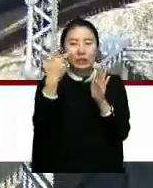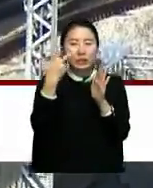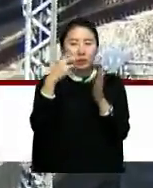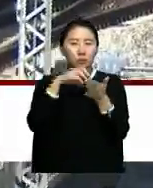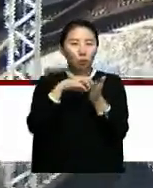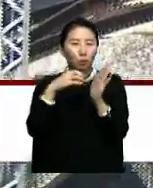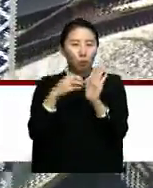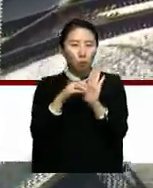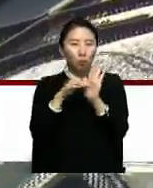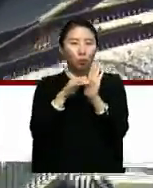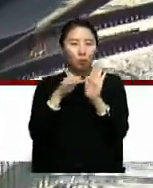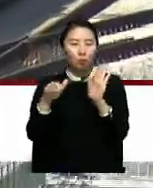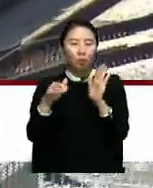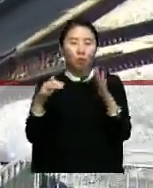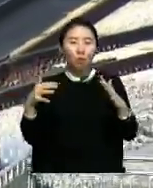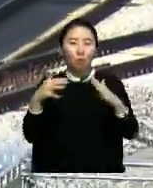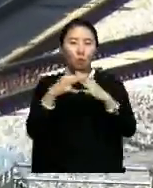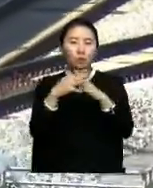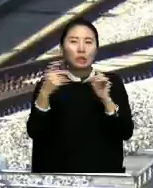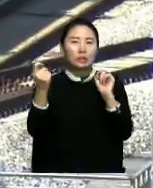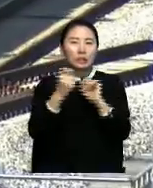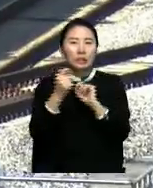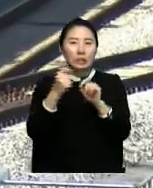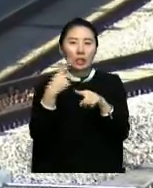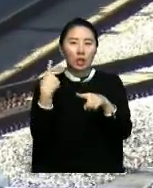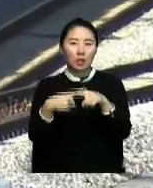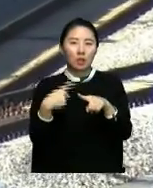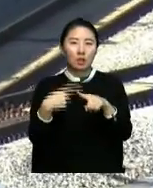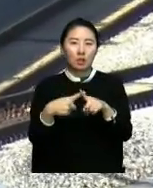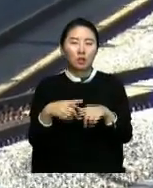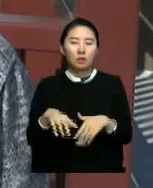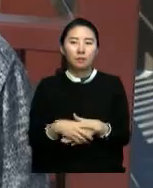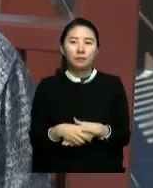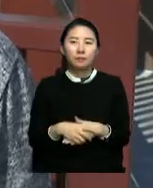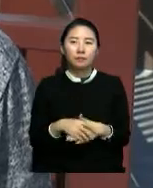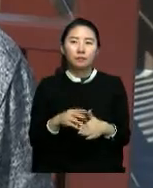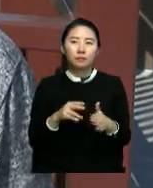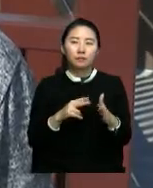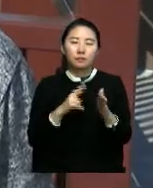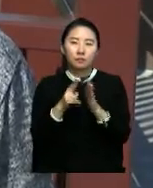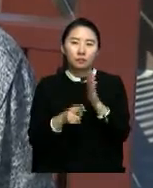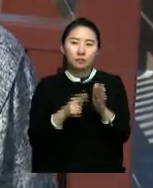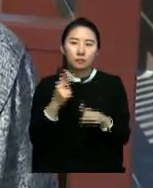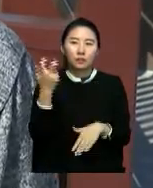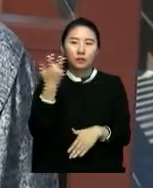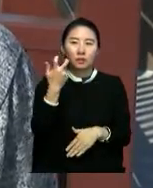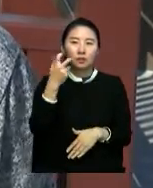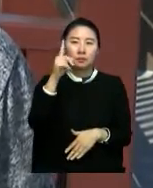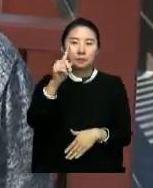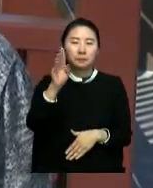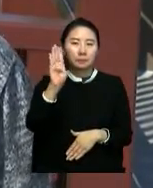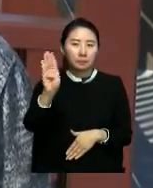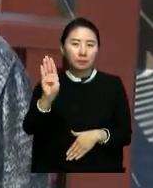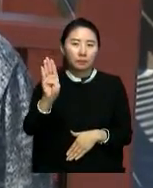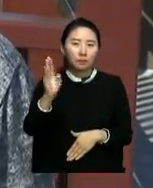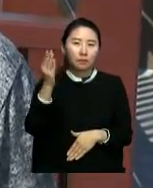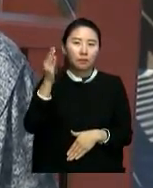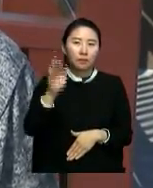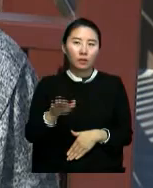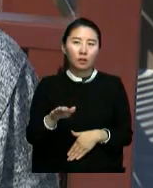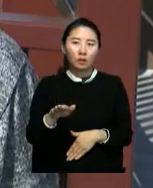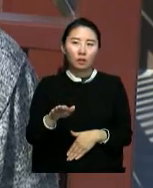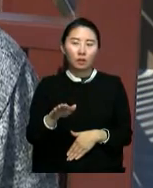70데시벨. 공사장 인근 소음과 맞먹는 수치입니다. 철도소음 기준은 이제 70데시벨인데 이제